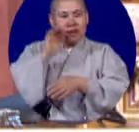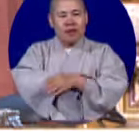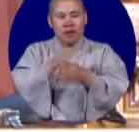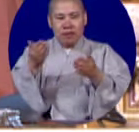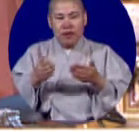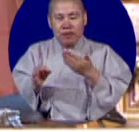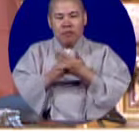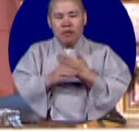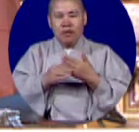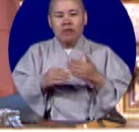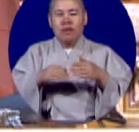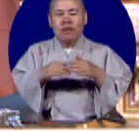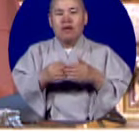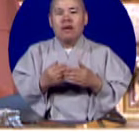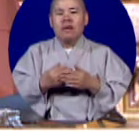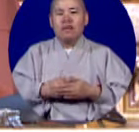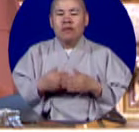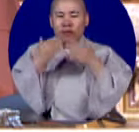완전한 지혜가 됩니다.